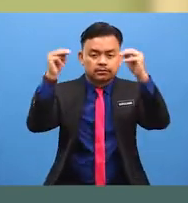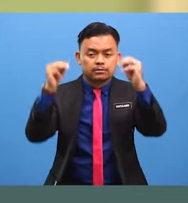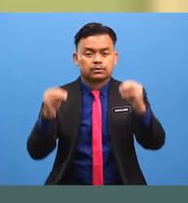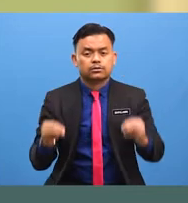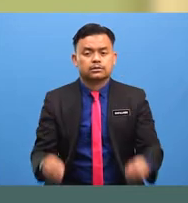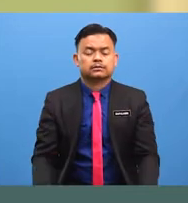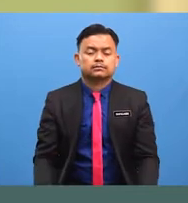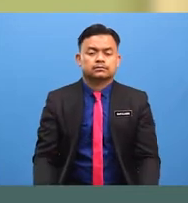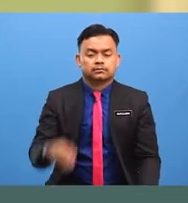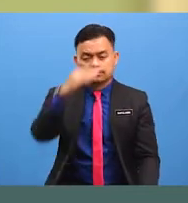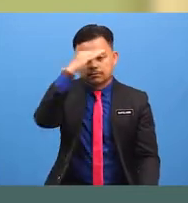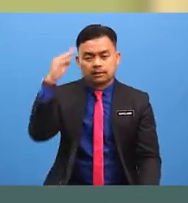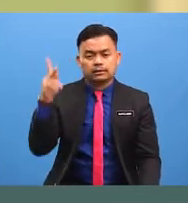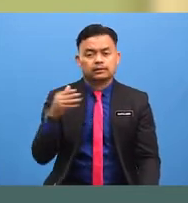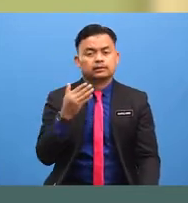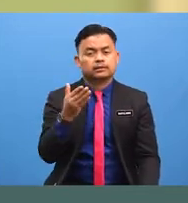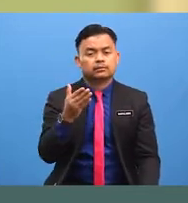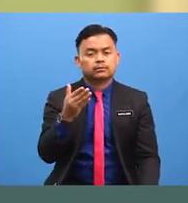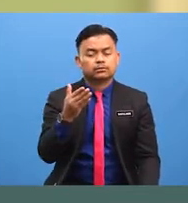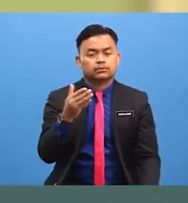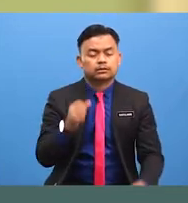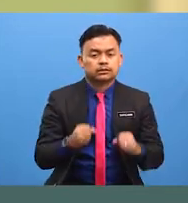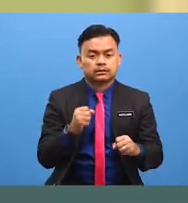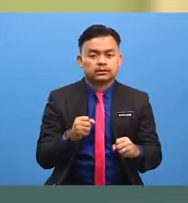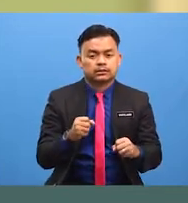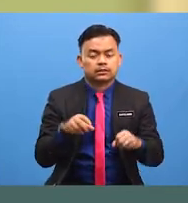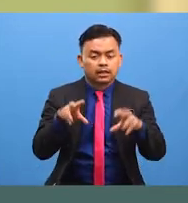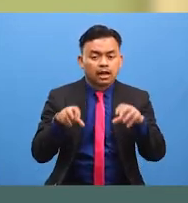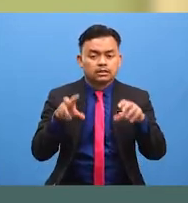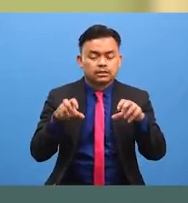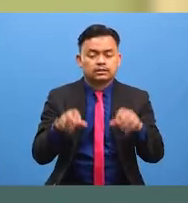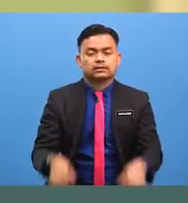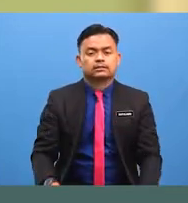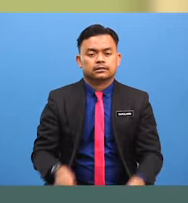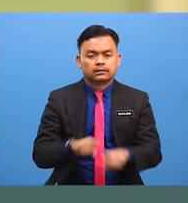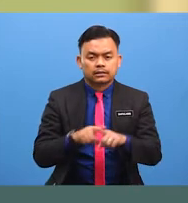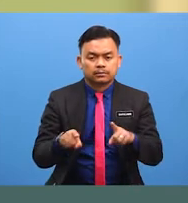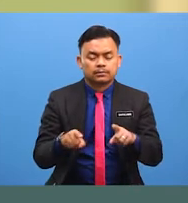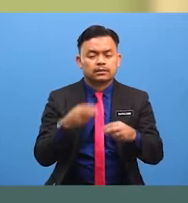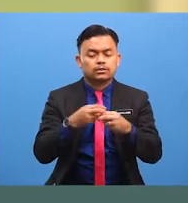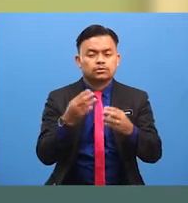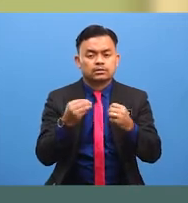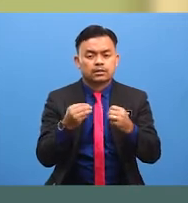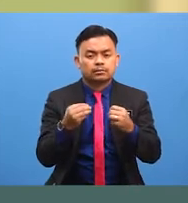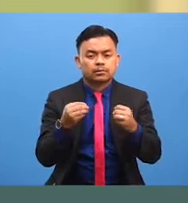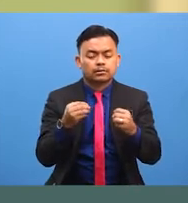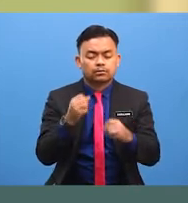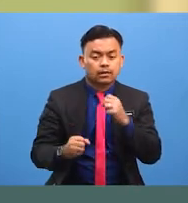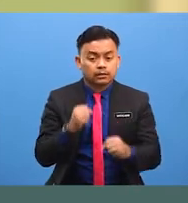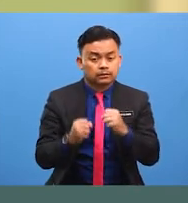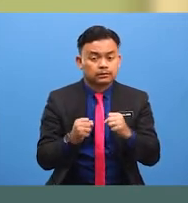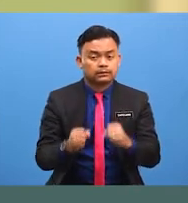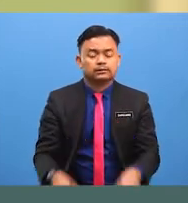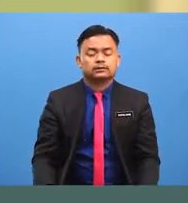Bayangkan jika kamu dikejar anjing tetapi kamu tidak dapat melarikan diri daripada anjing tersebut.